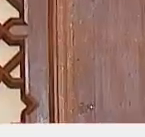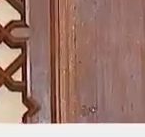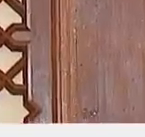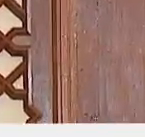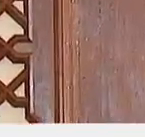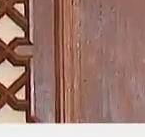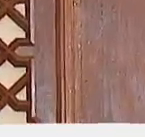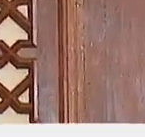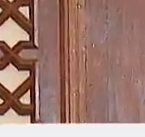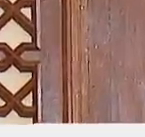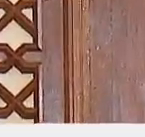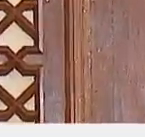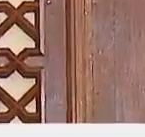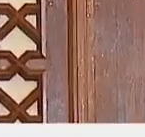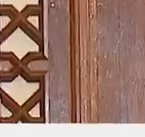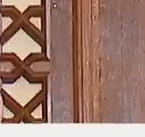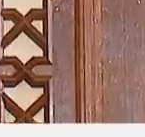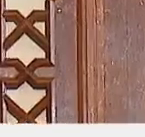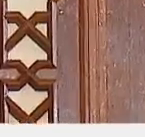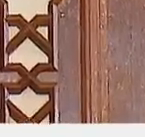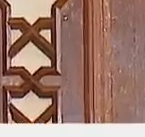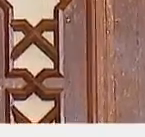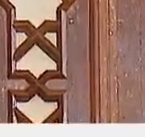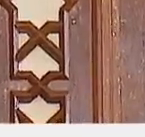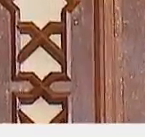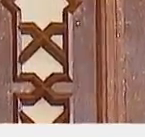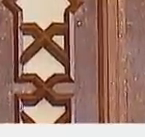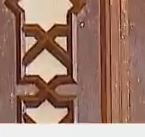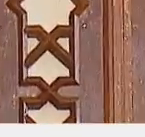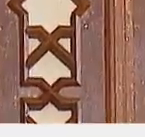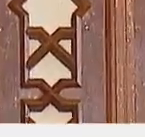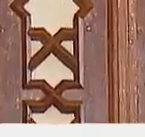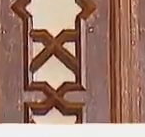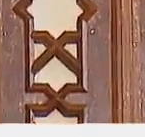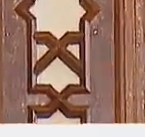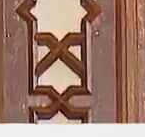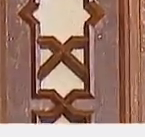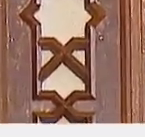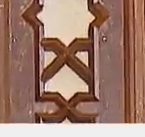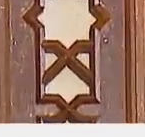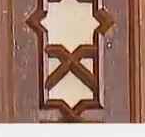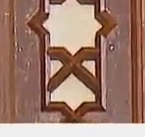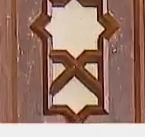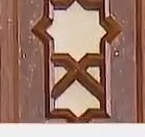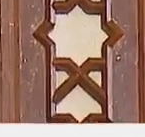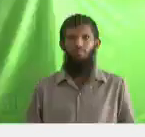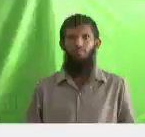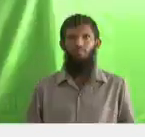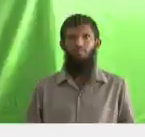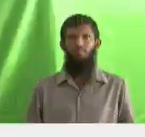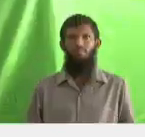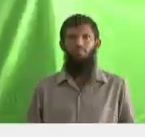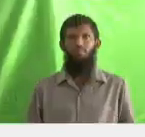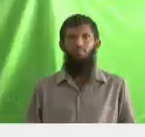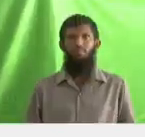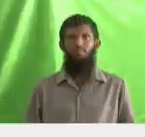رب العالمين، الذي بعث إلى الأحمر والأسود، والذي تركنا على المحجة